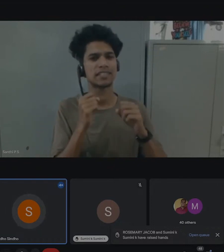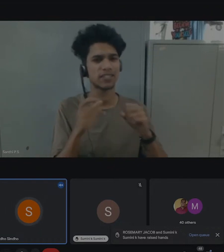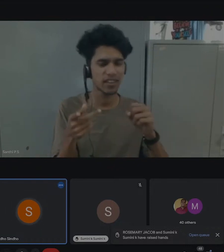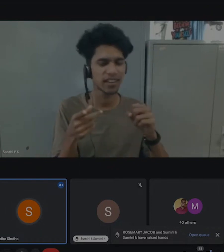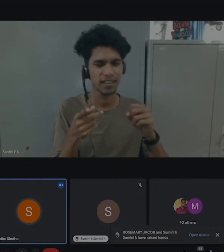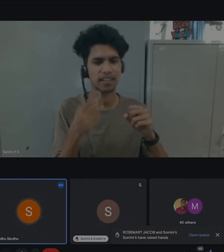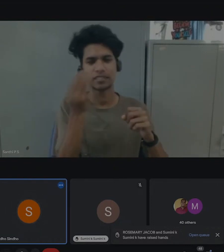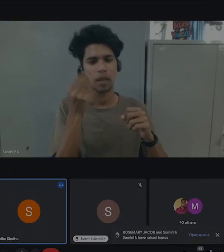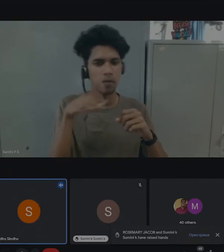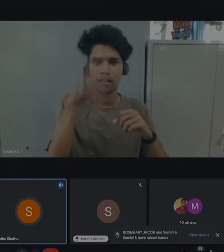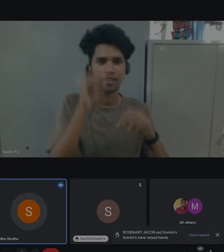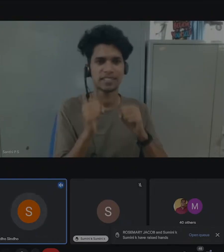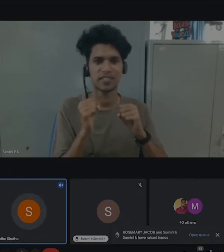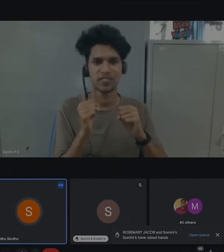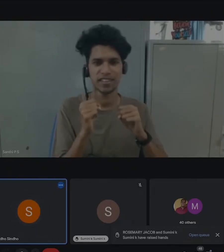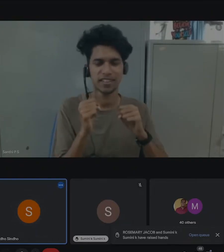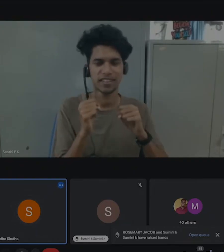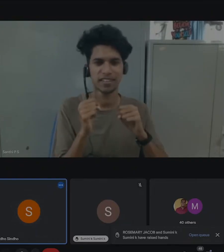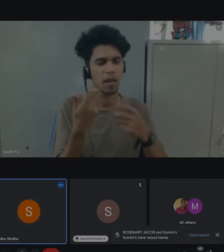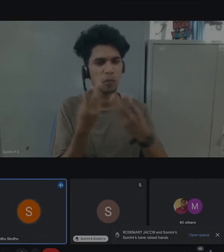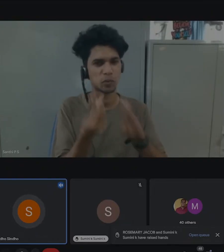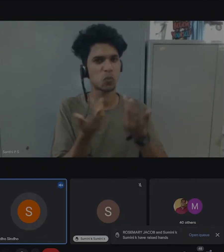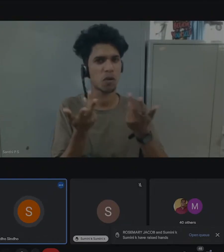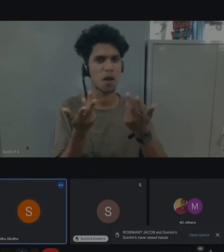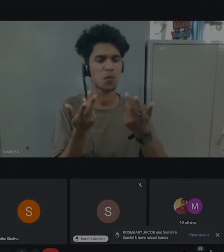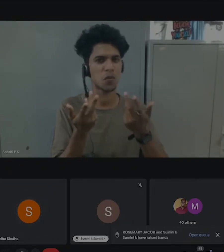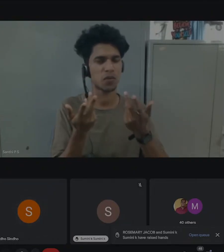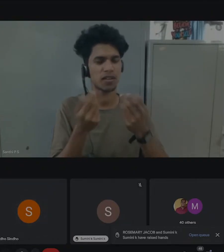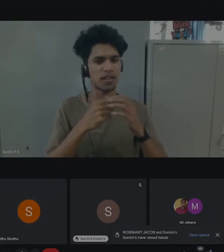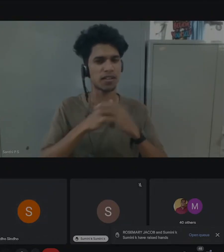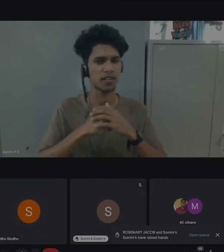വരുന്നില്ല. അതിപ്പോ എന്ത്? ഹലോ